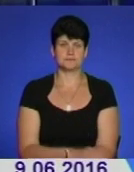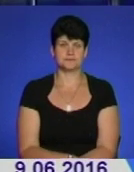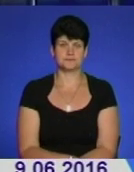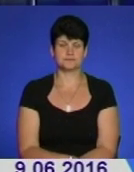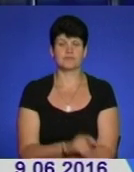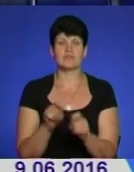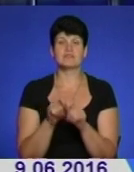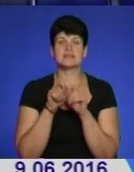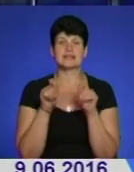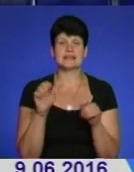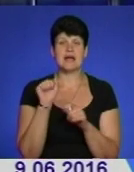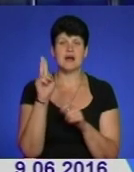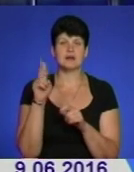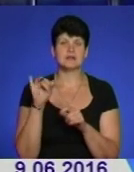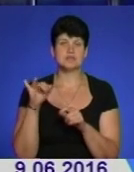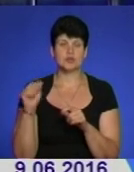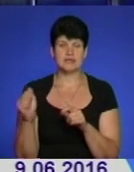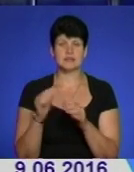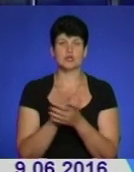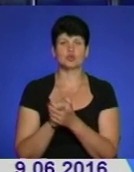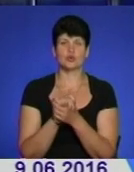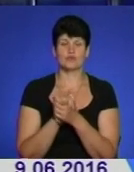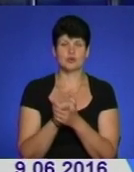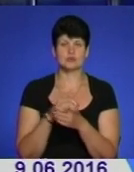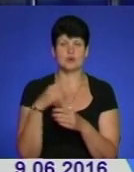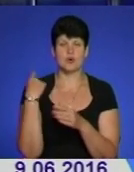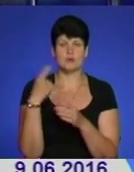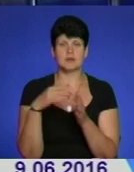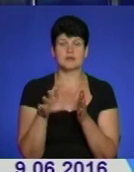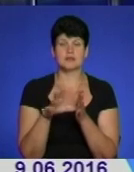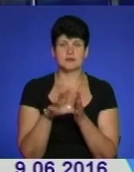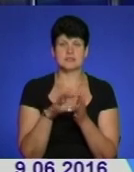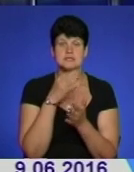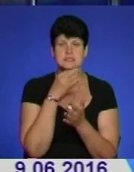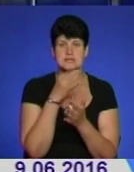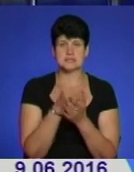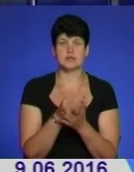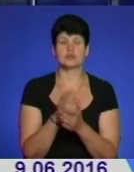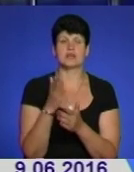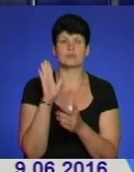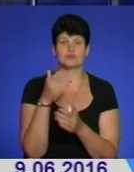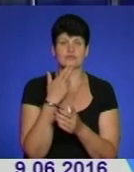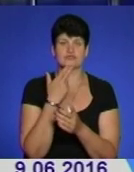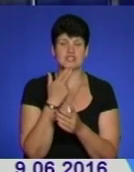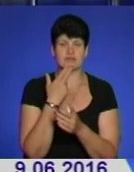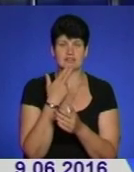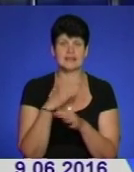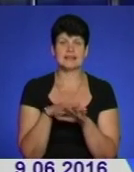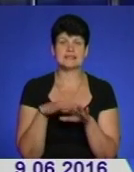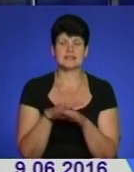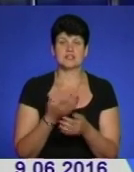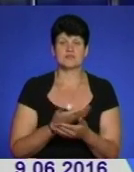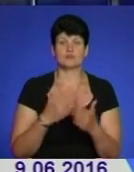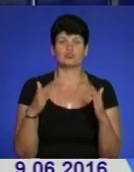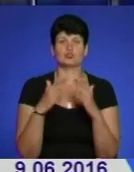Відкрите акціонерне товариство «Тернопільобленерго» оприлюднило тарифи на електричну енергію у регіоні у червні. Населенню, у тому числі, яке проживає в